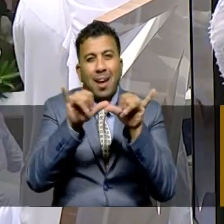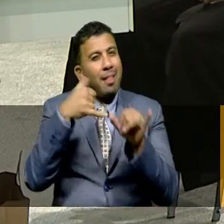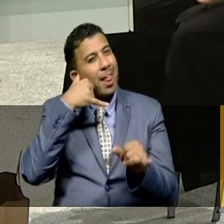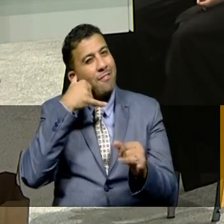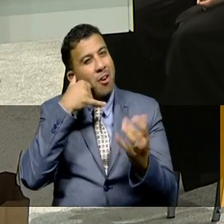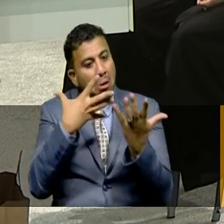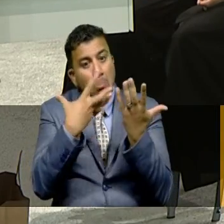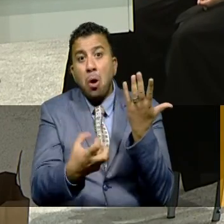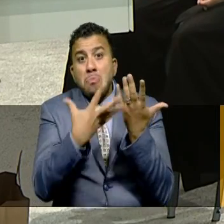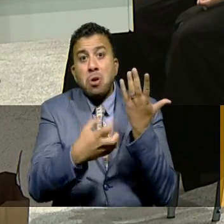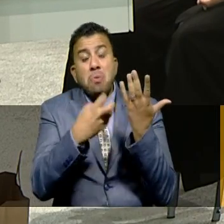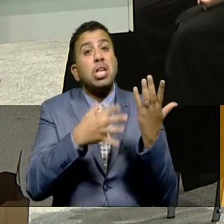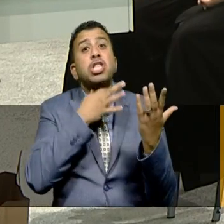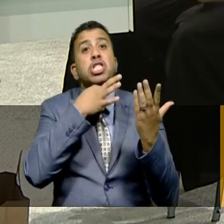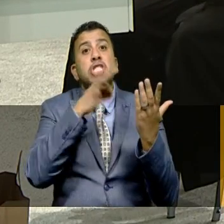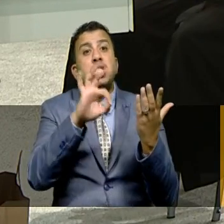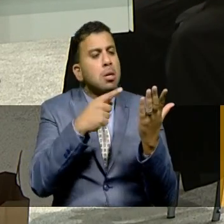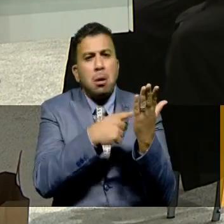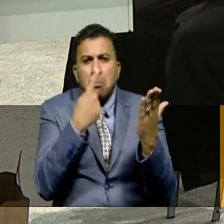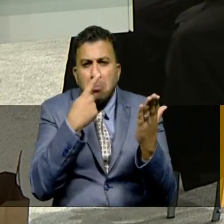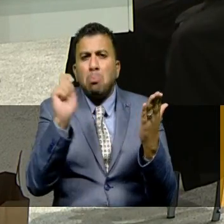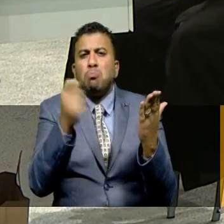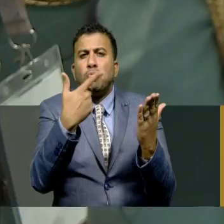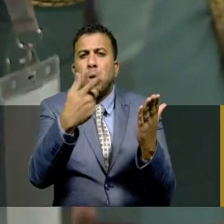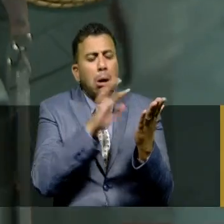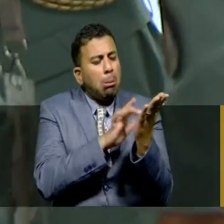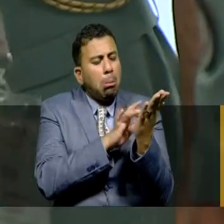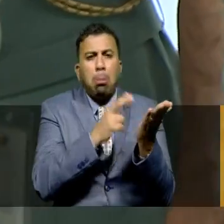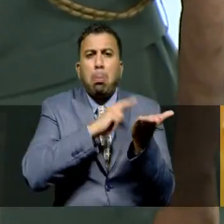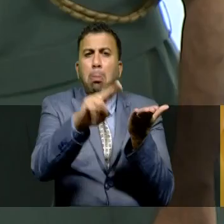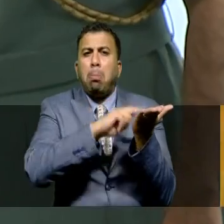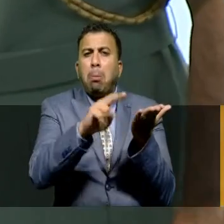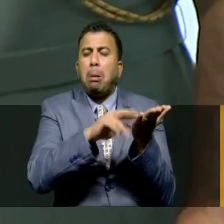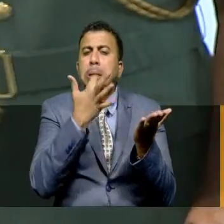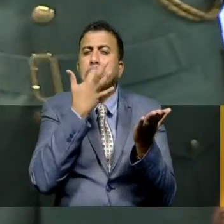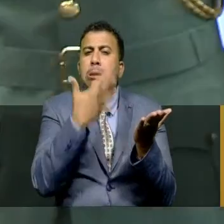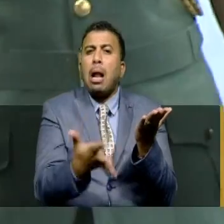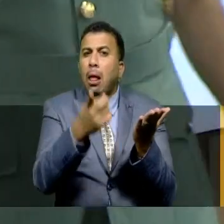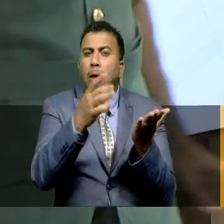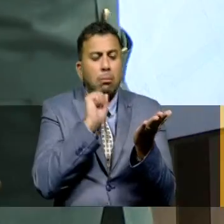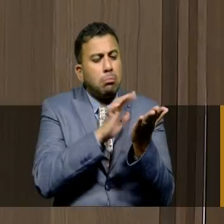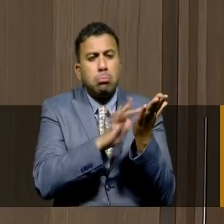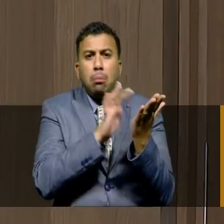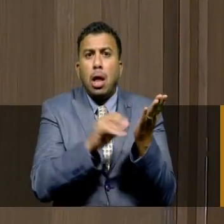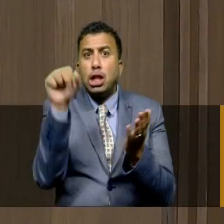تطرح لأول مرة استجابة لمتطلبات النهضة الرقمية في الدولة وتعزيز دور